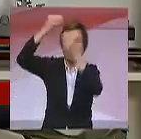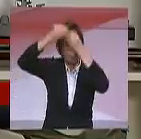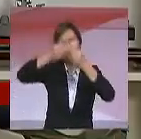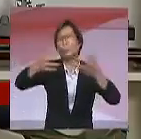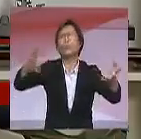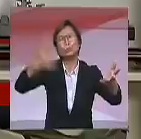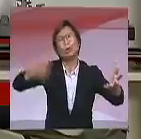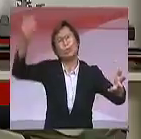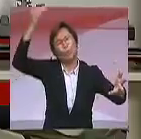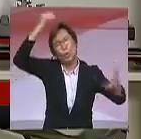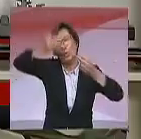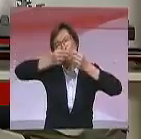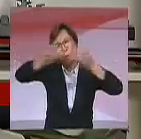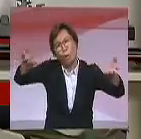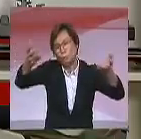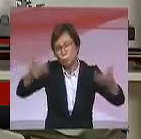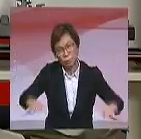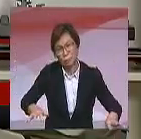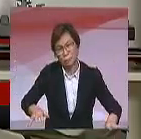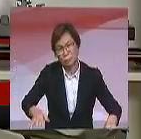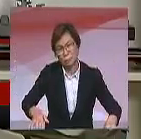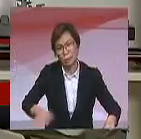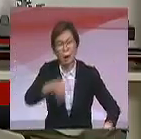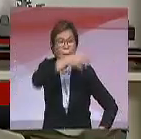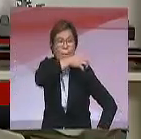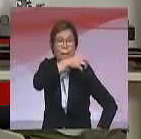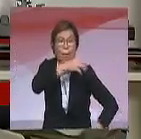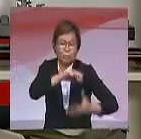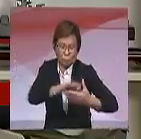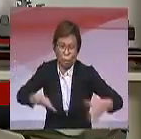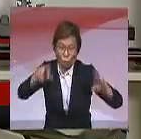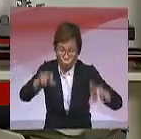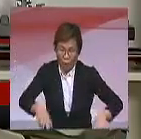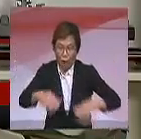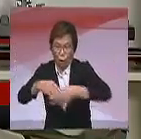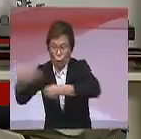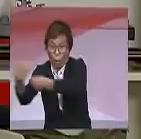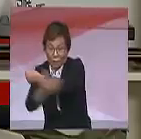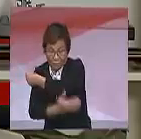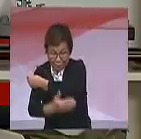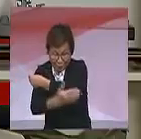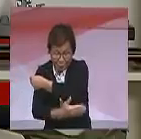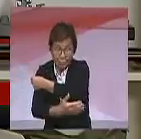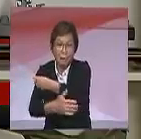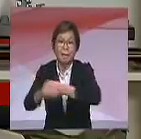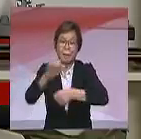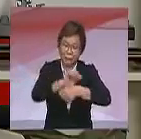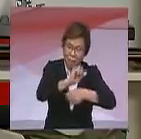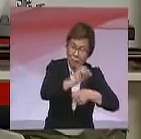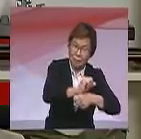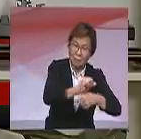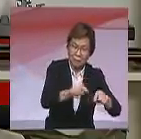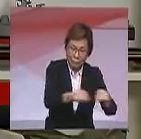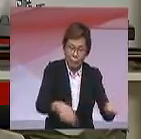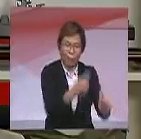mengumumkan bahawa pengawal keselamatan warga asing bekerja di